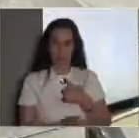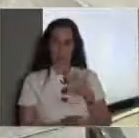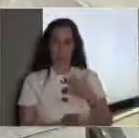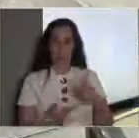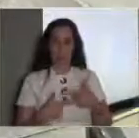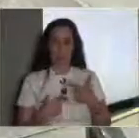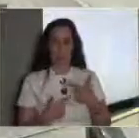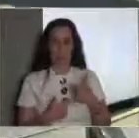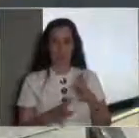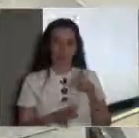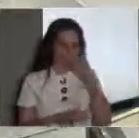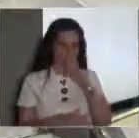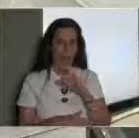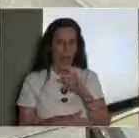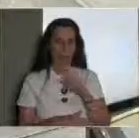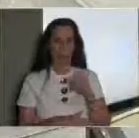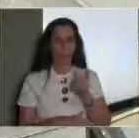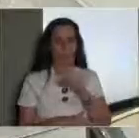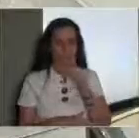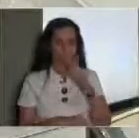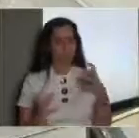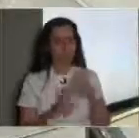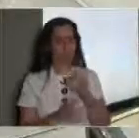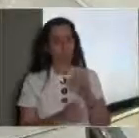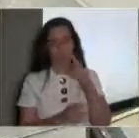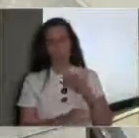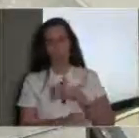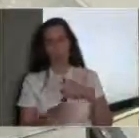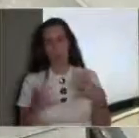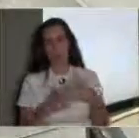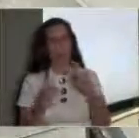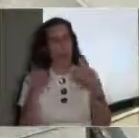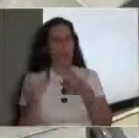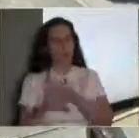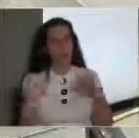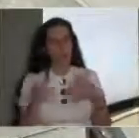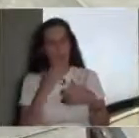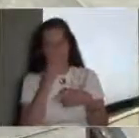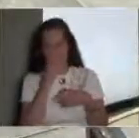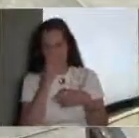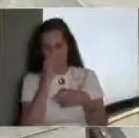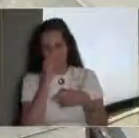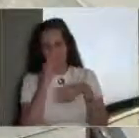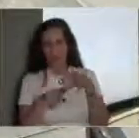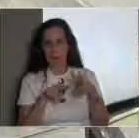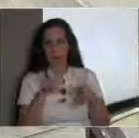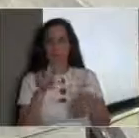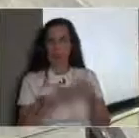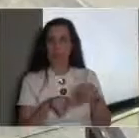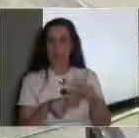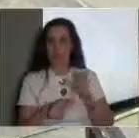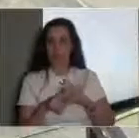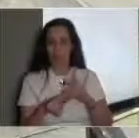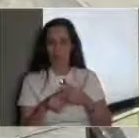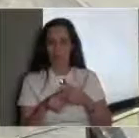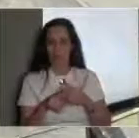אתם חיים בצורה מושחתת, אתם לא רואים את העם ולא סופרים את העם, לא אכפת לכם מהעם. תטפל